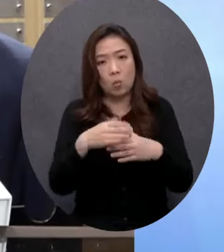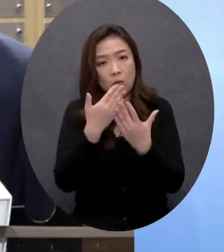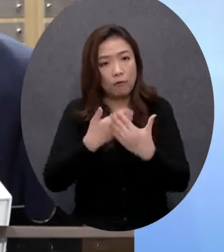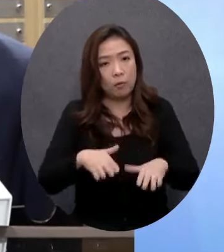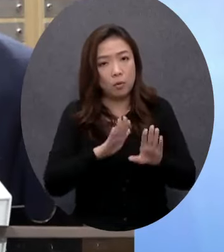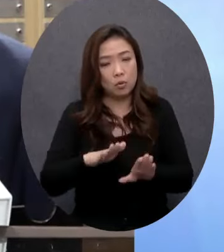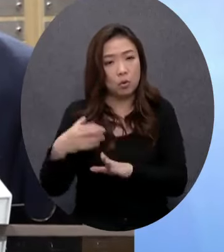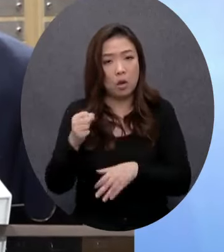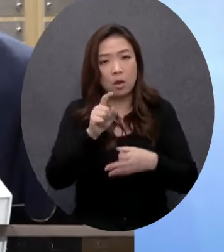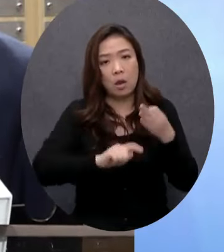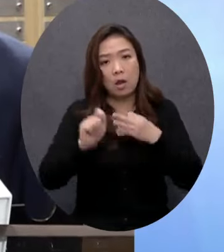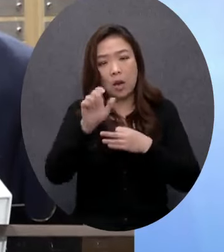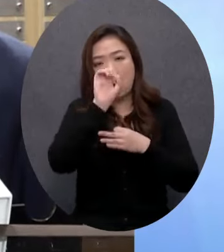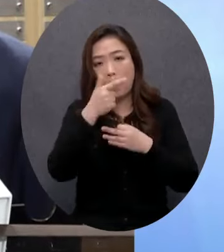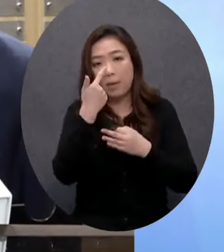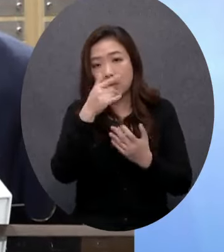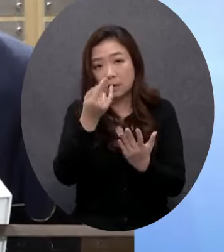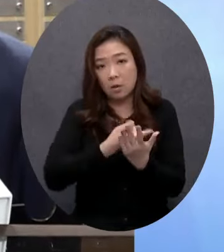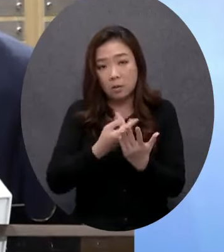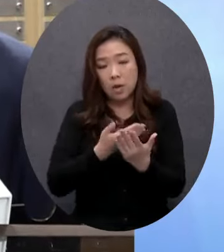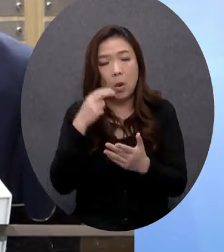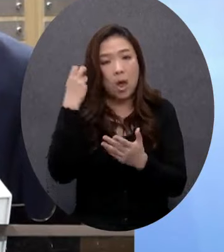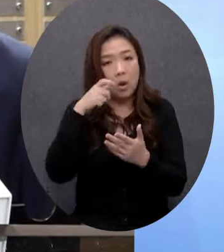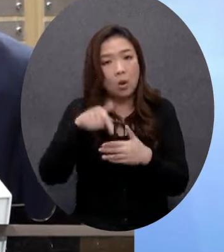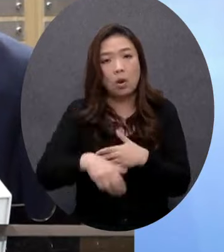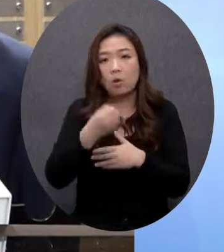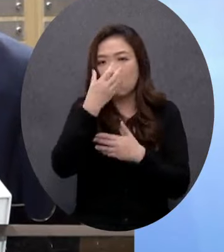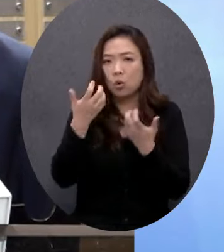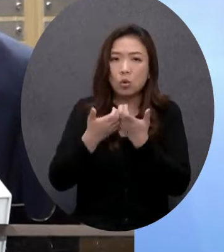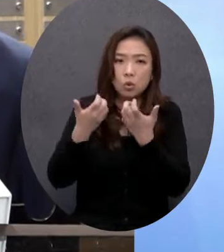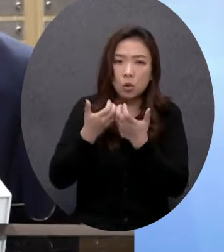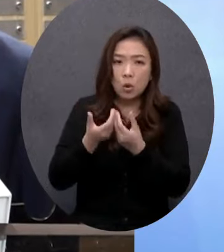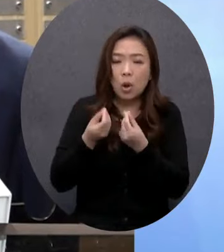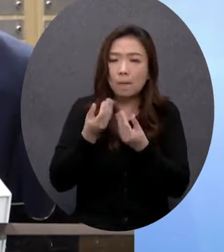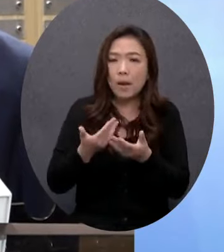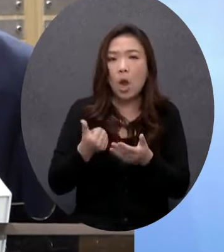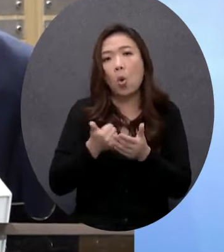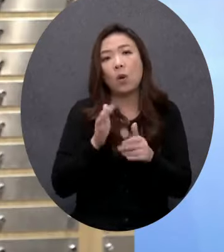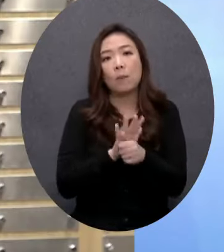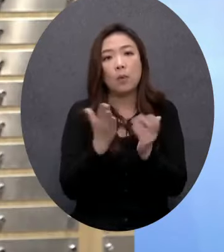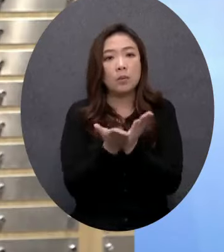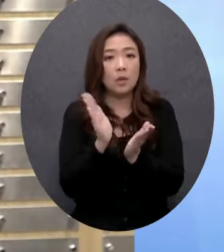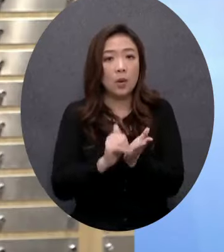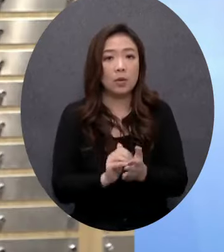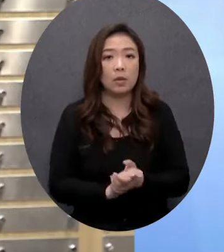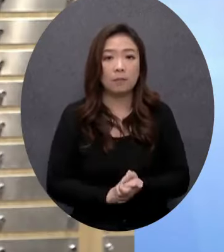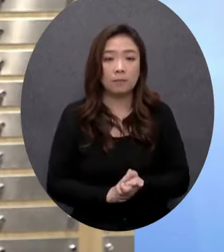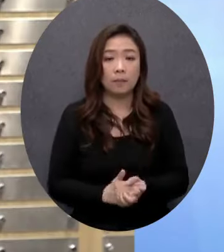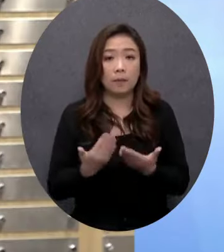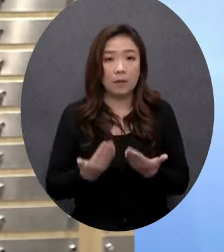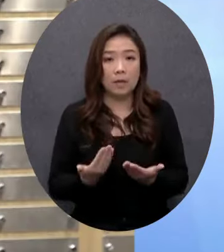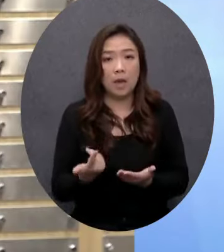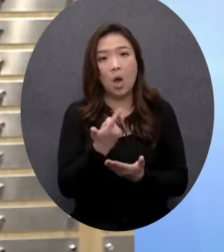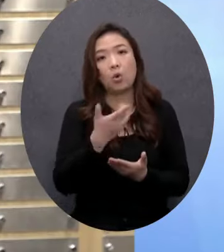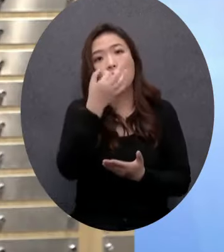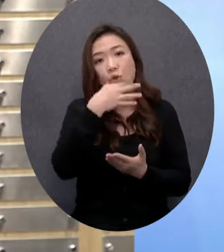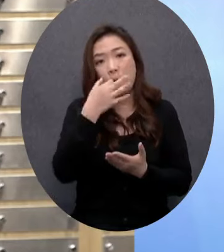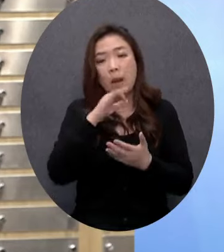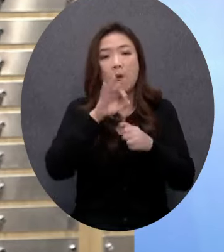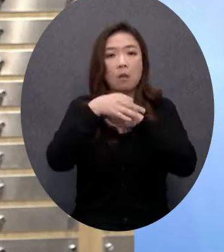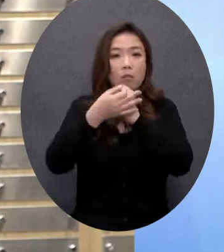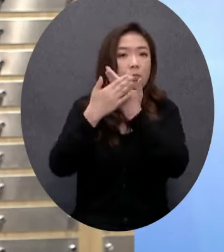鄧耀亨說，新機制會考慮本地數據，能夠提供更好的保證。 其實而家我哋好多藥物可能喺外地生